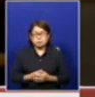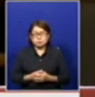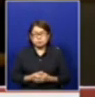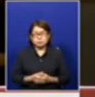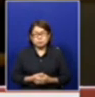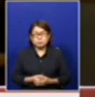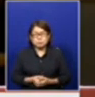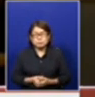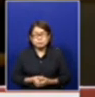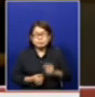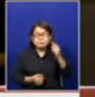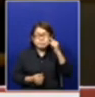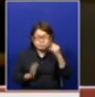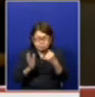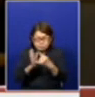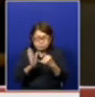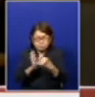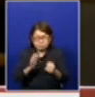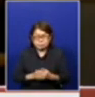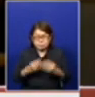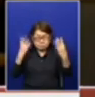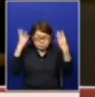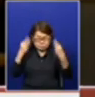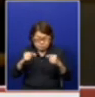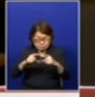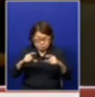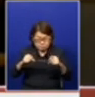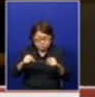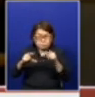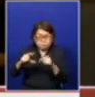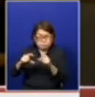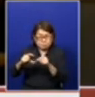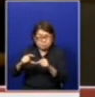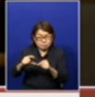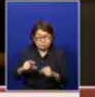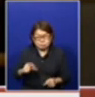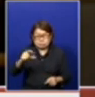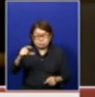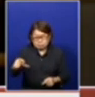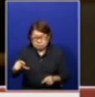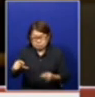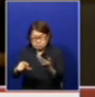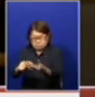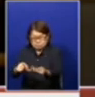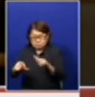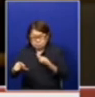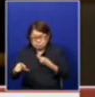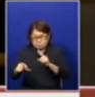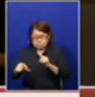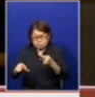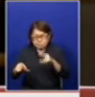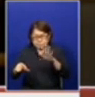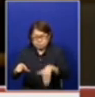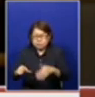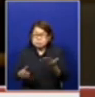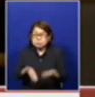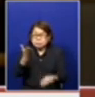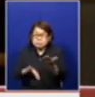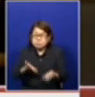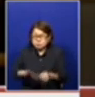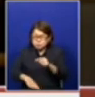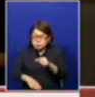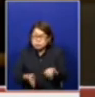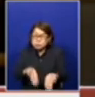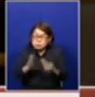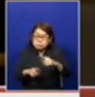ตรประชาชนนี้สามารถไปแลกเอาเงินได้15,000เวลาไหนก็ได้ท่านประธานครับมันจะทำให้เงินหมุ